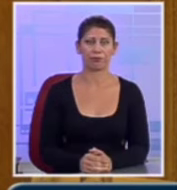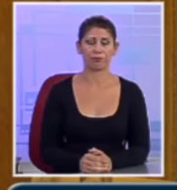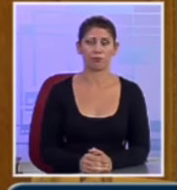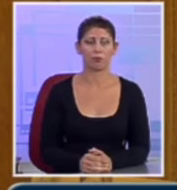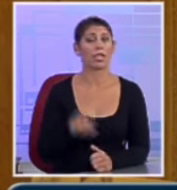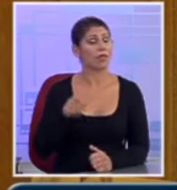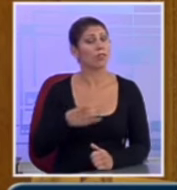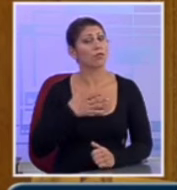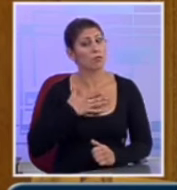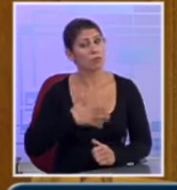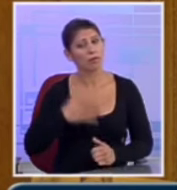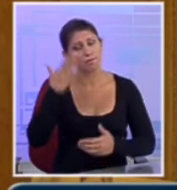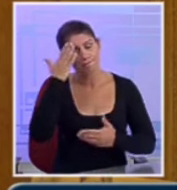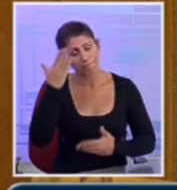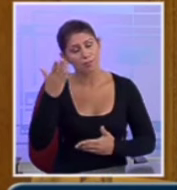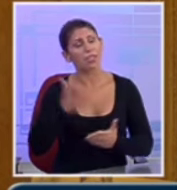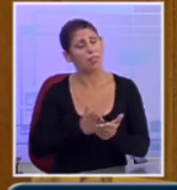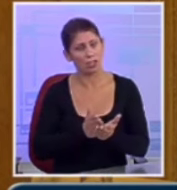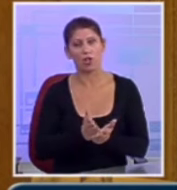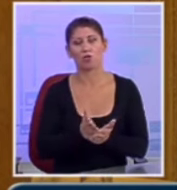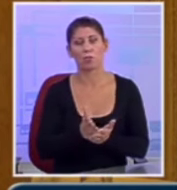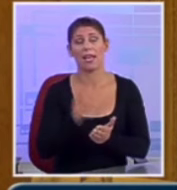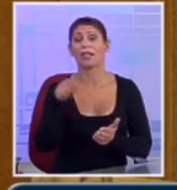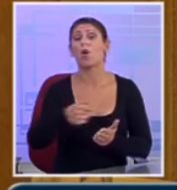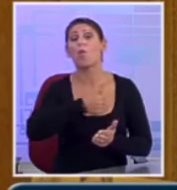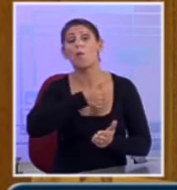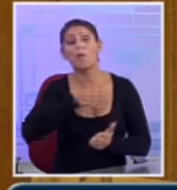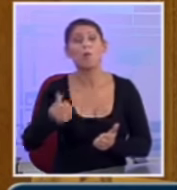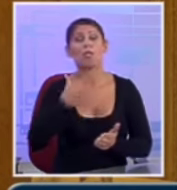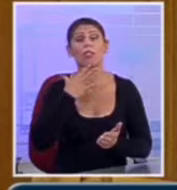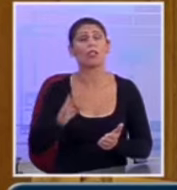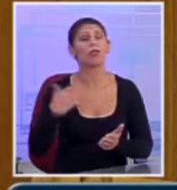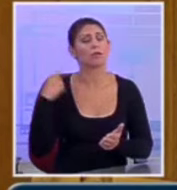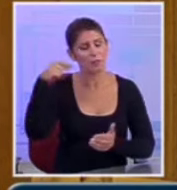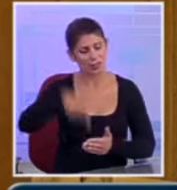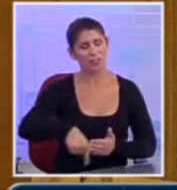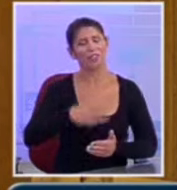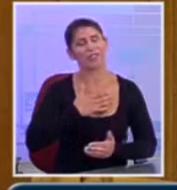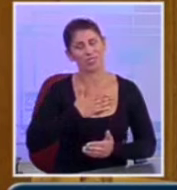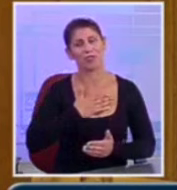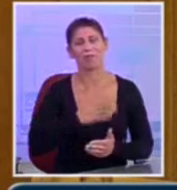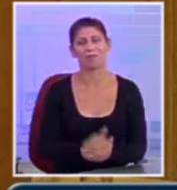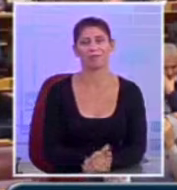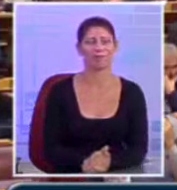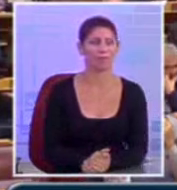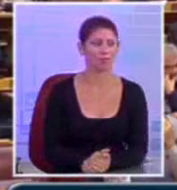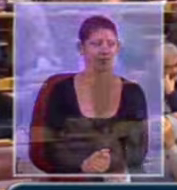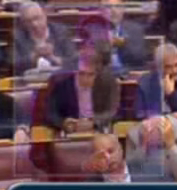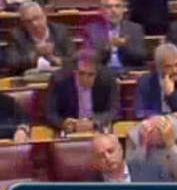είναι αυτές που θέλουμε να τιμήσουμε και να δικαιώσουμε. Είναι ο μοναδικός λόγος για τον οποίο βρισκόμαστε εδώ. Σε ευχαριστώ.